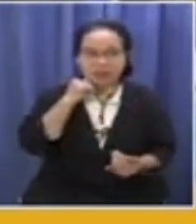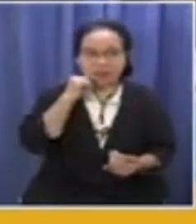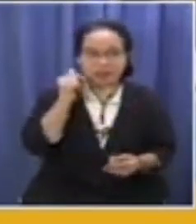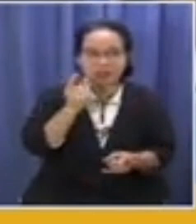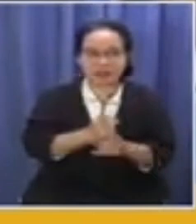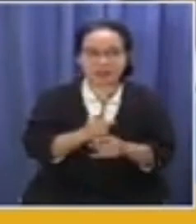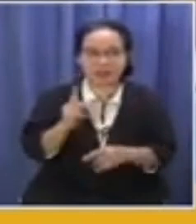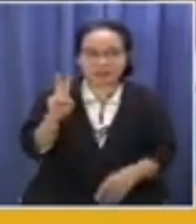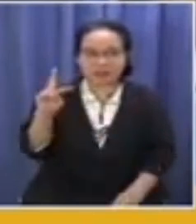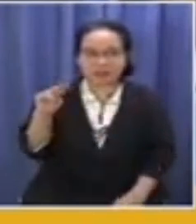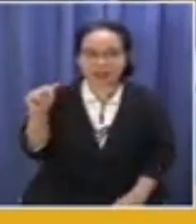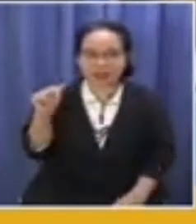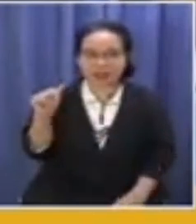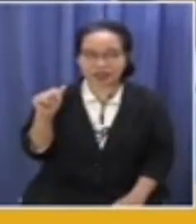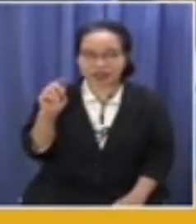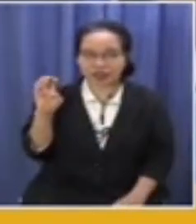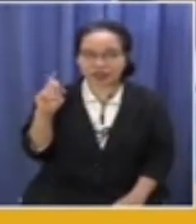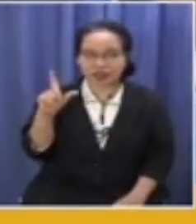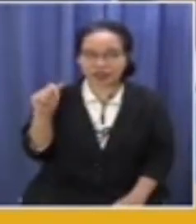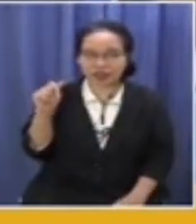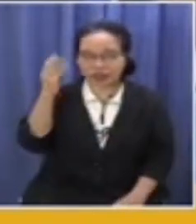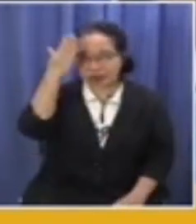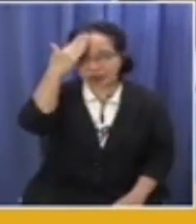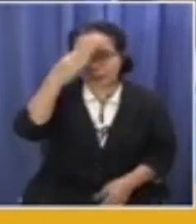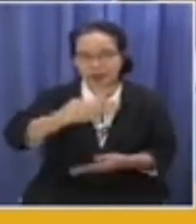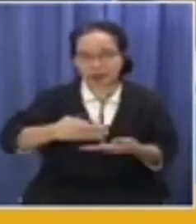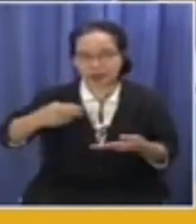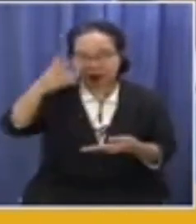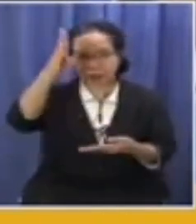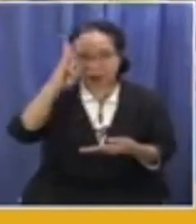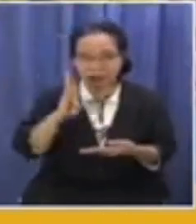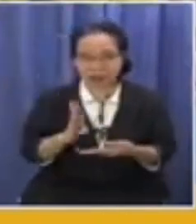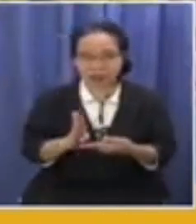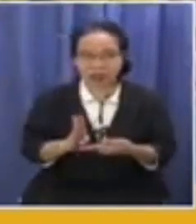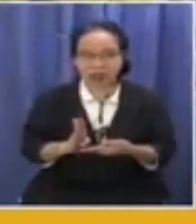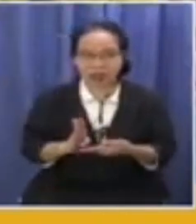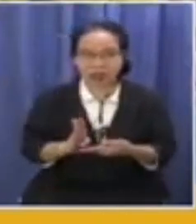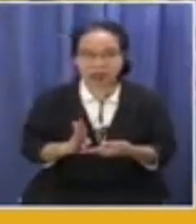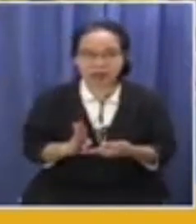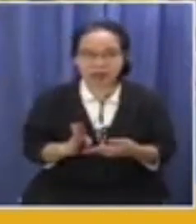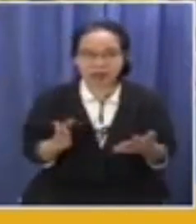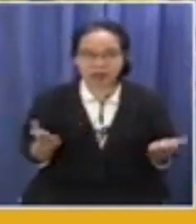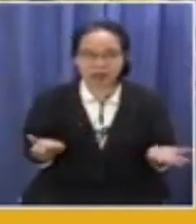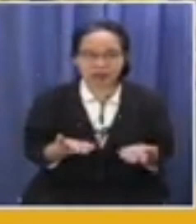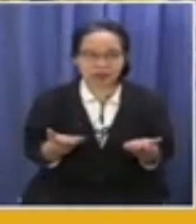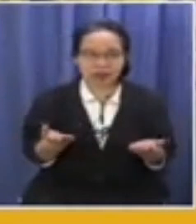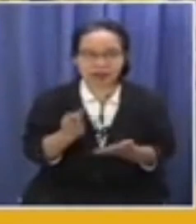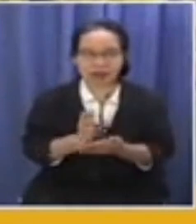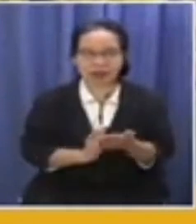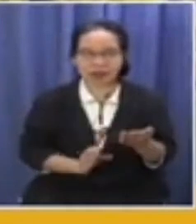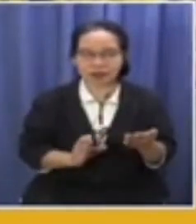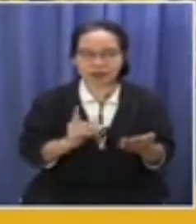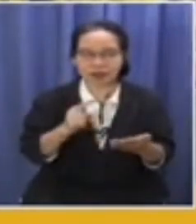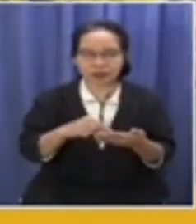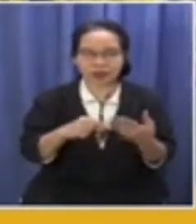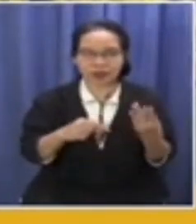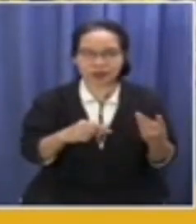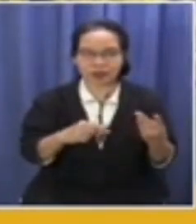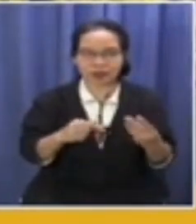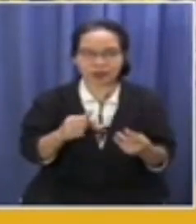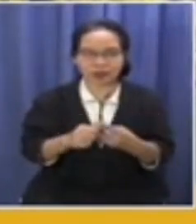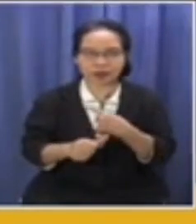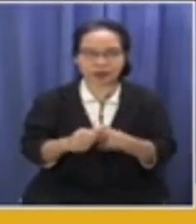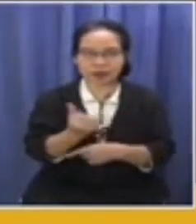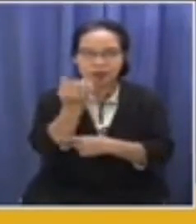na bilya para malaman mo na pinatawad ka na ng Diyos ito sa 17 ng